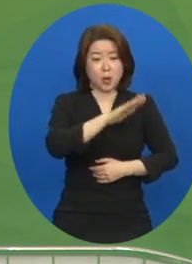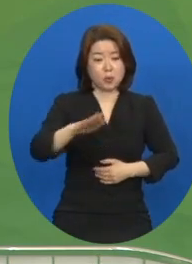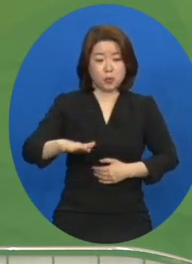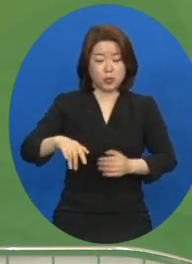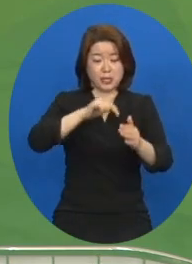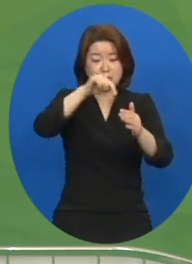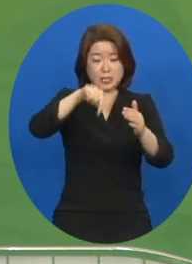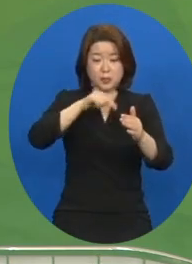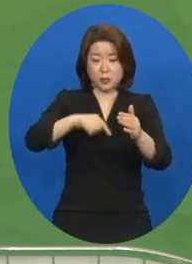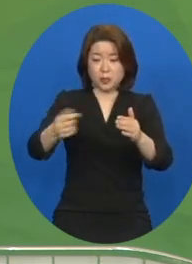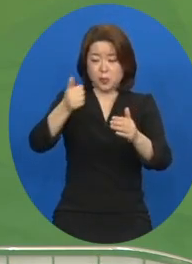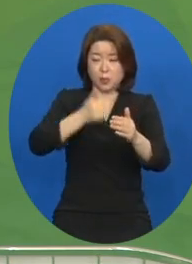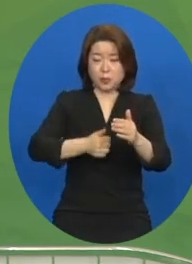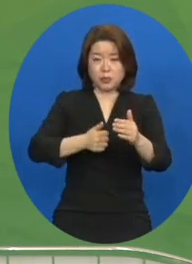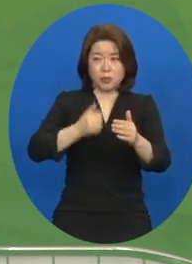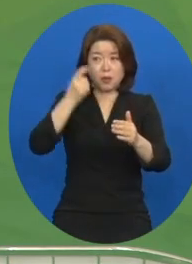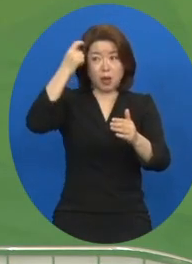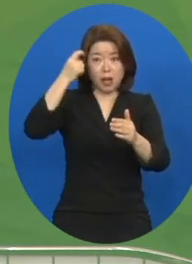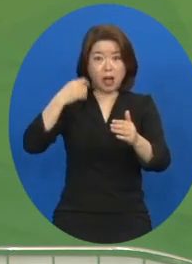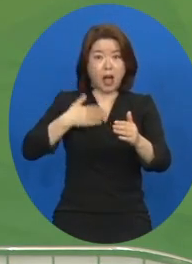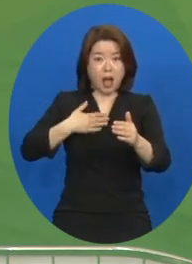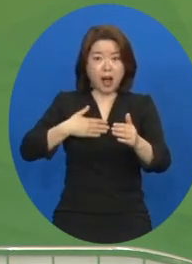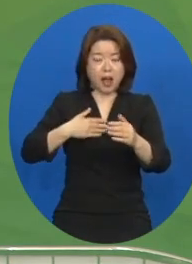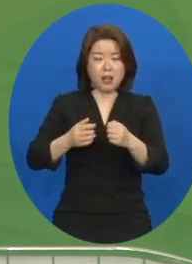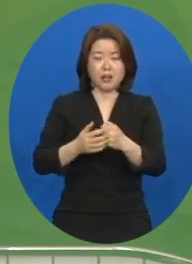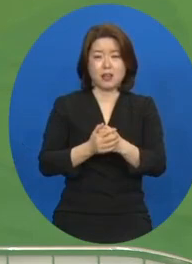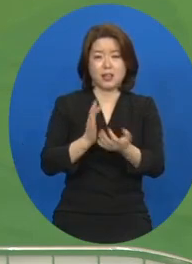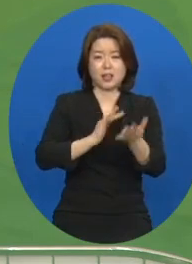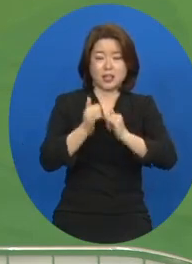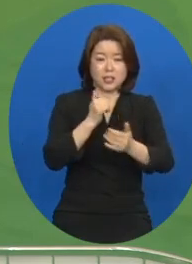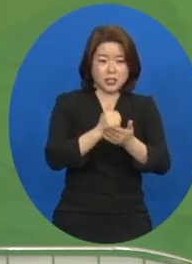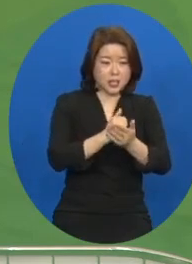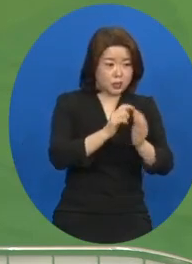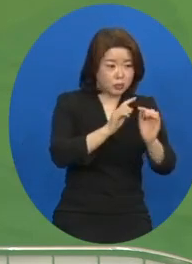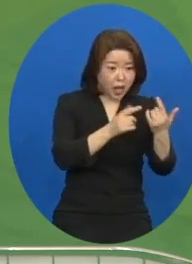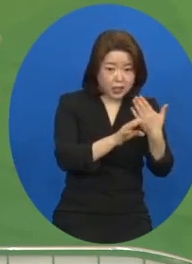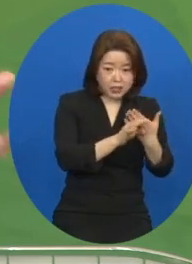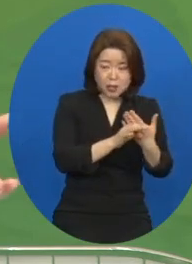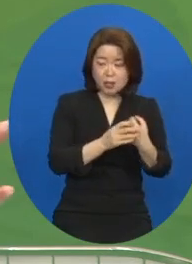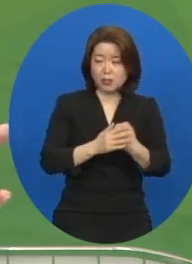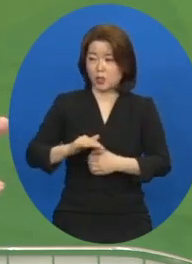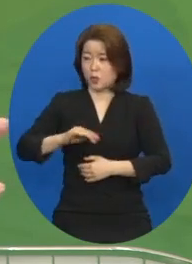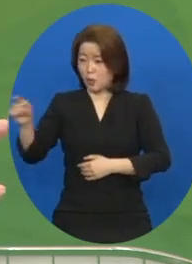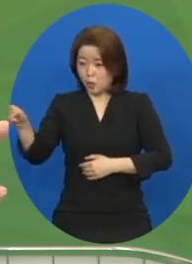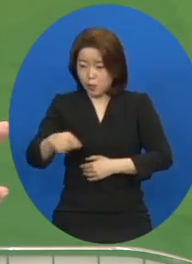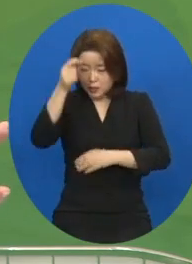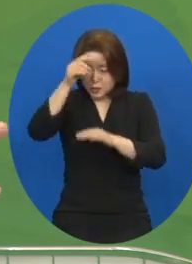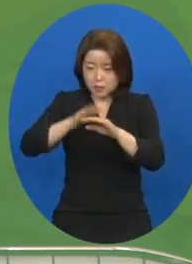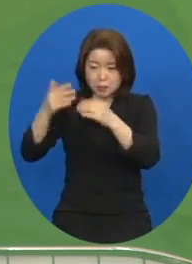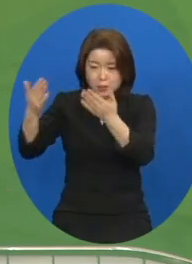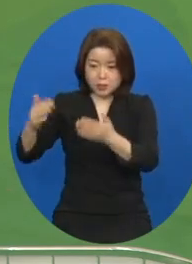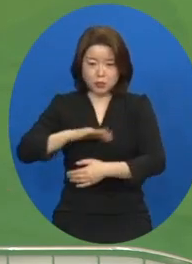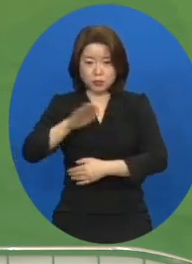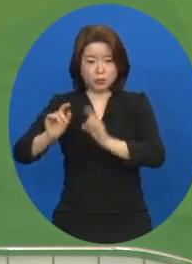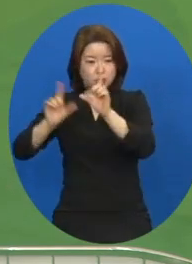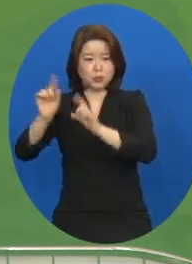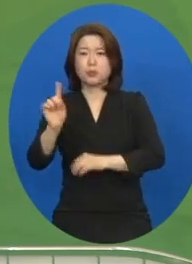걸 알잖아요. 예수님 아니면 오늘 이렇게 예배드리는 우리를 설명할 방법이 없잖아요.